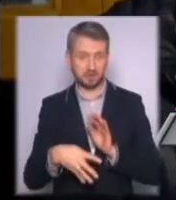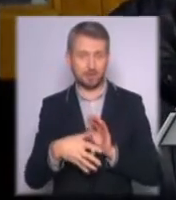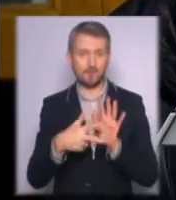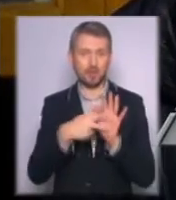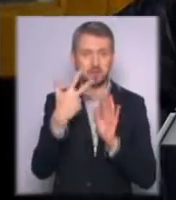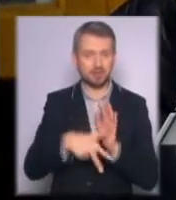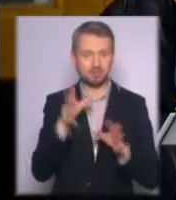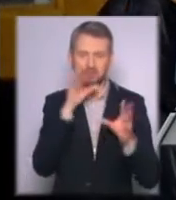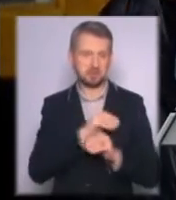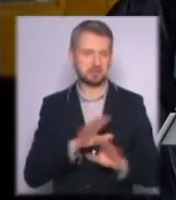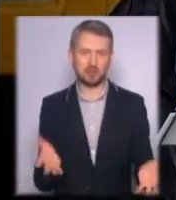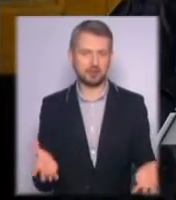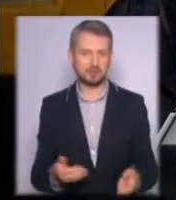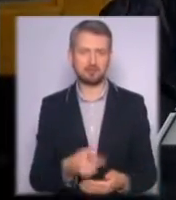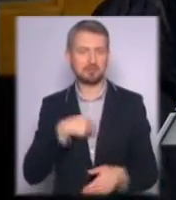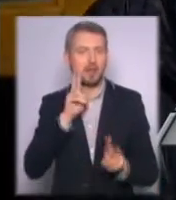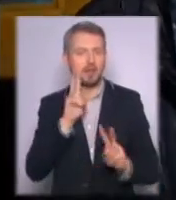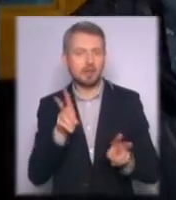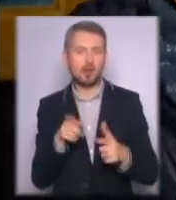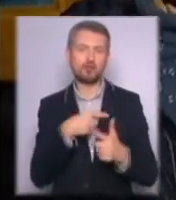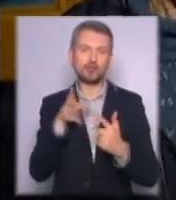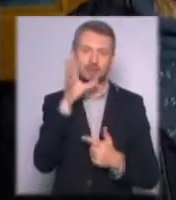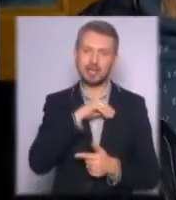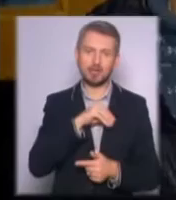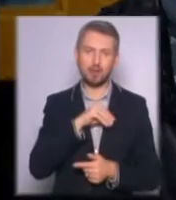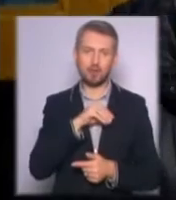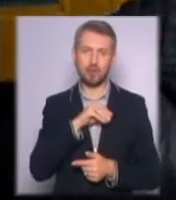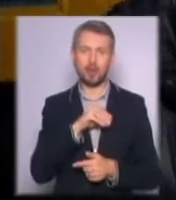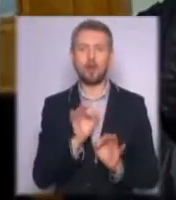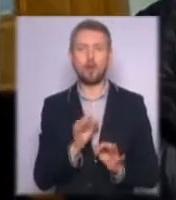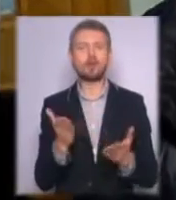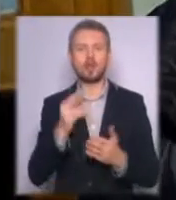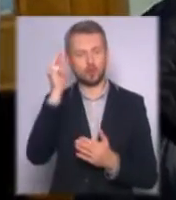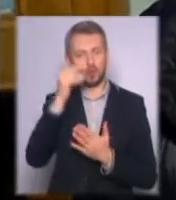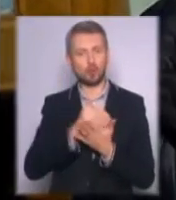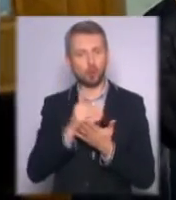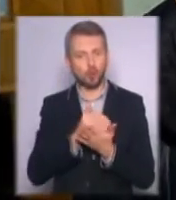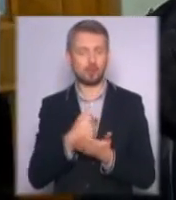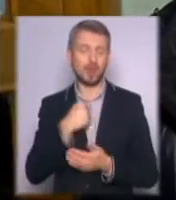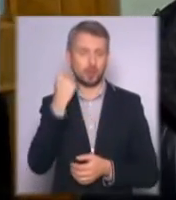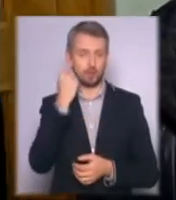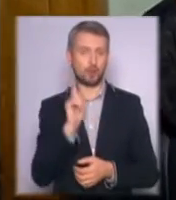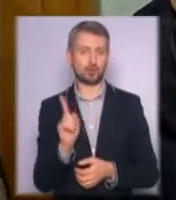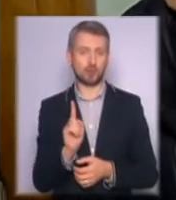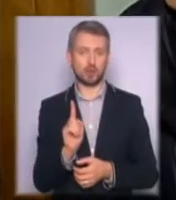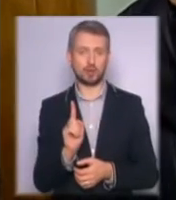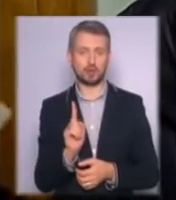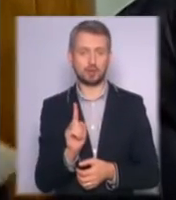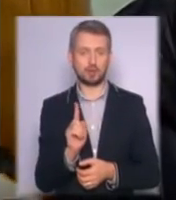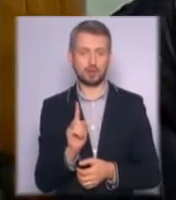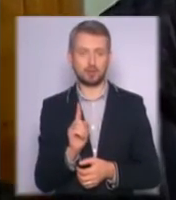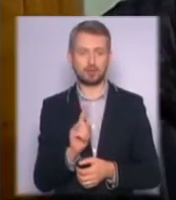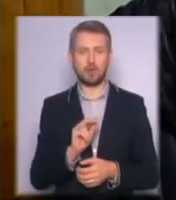встигає. Я не знаю, чи встигнемо хоч на якийсь урок. Все-таки я думаю, що годину